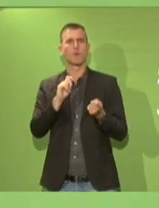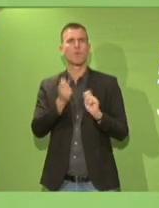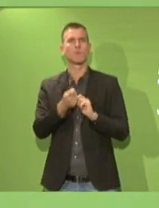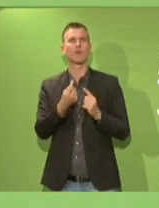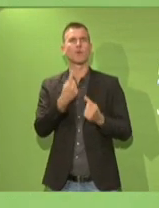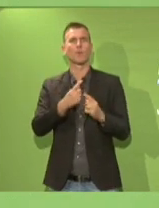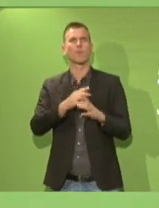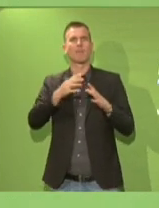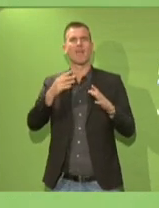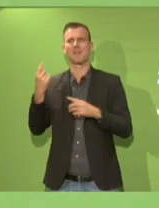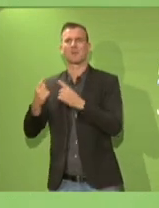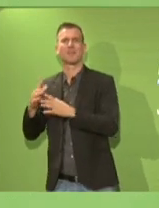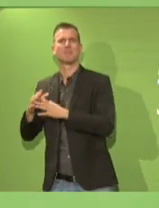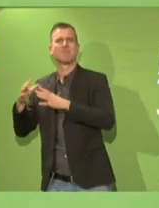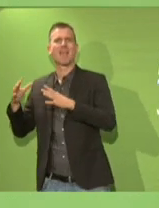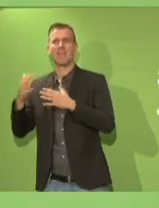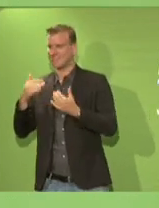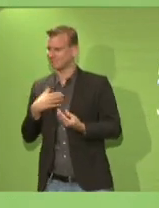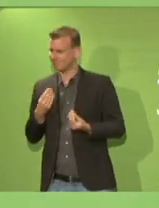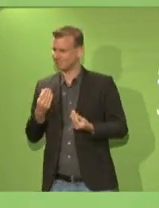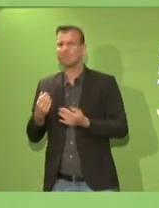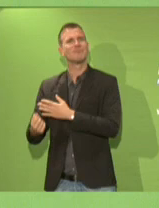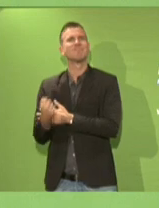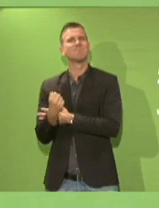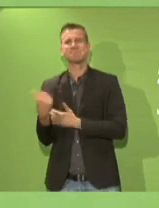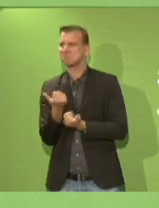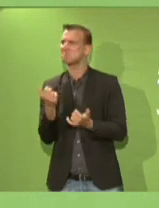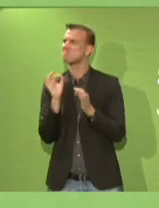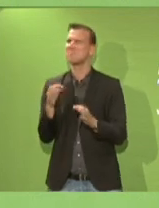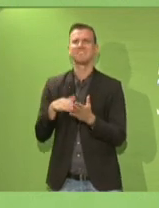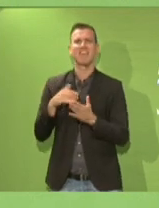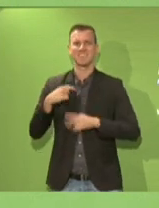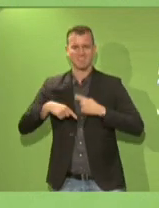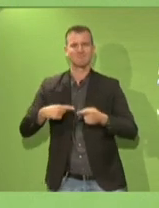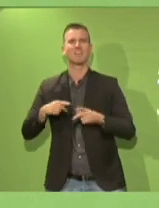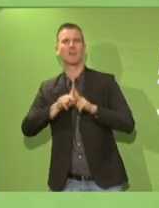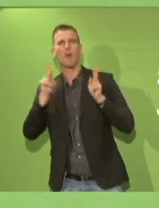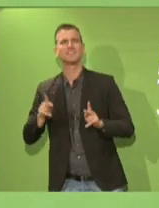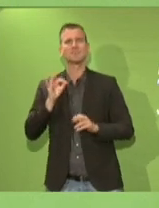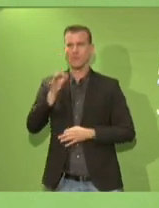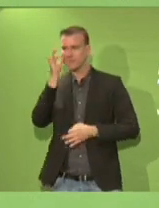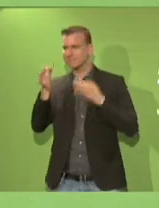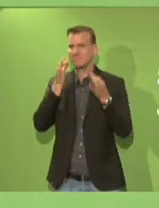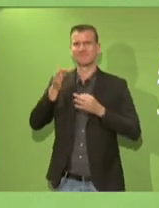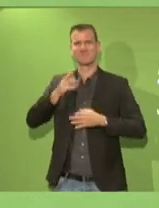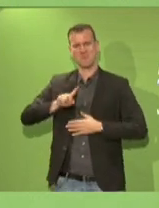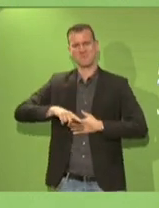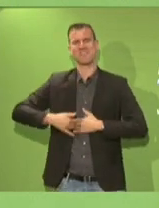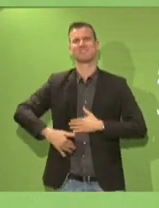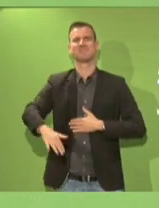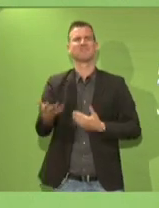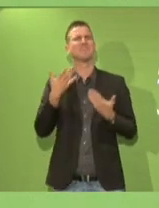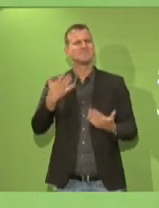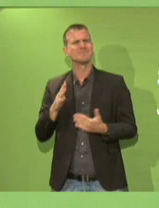guter Erfolg, der uns jetzt viel Kraft gibt für die weiteren Arbeiten und Konzepte in den nächsten Monaten. Und diese